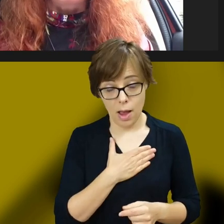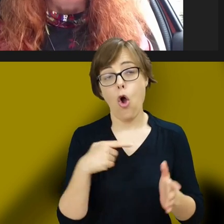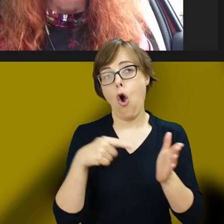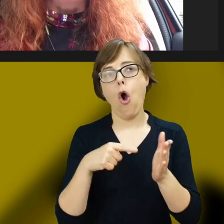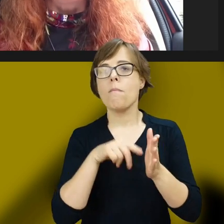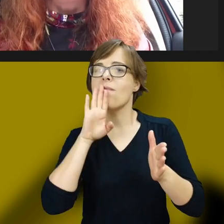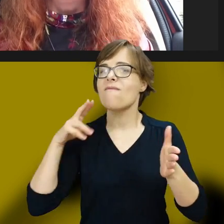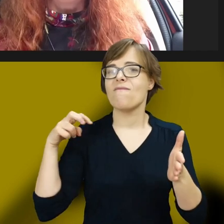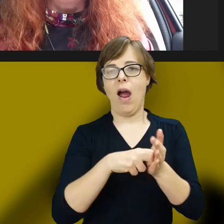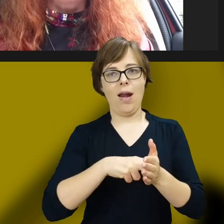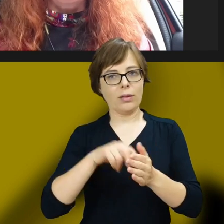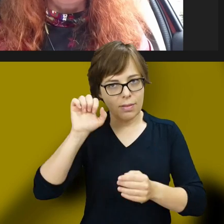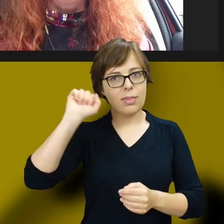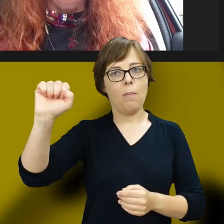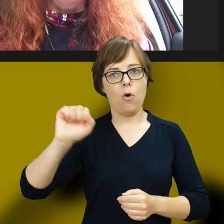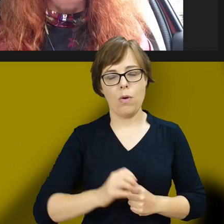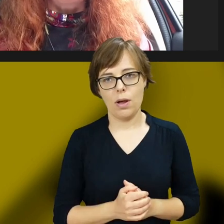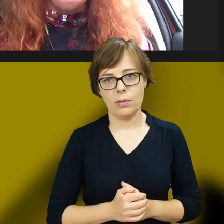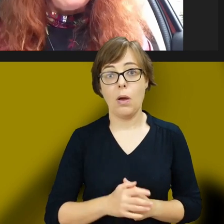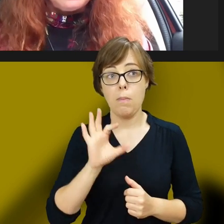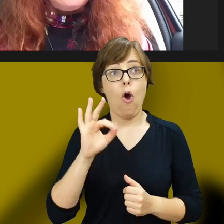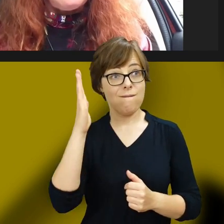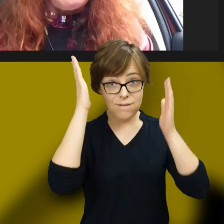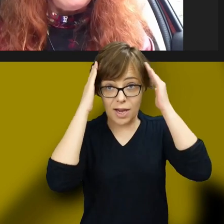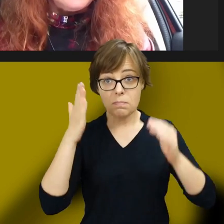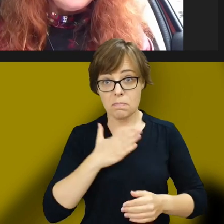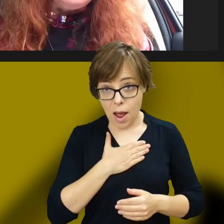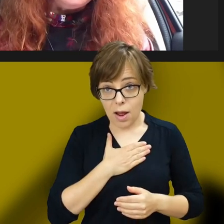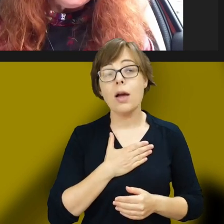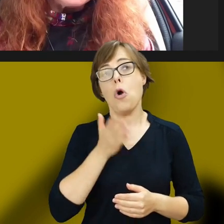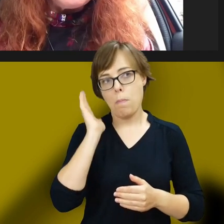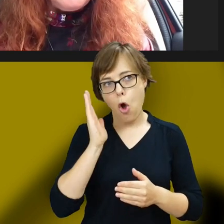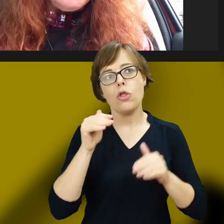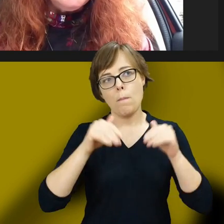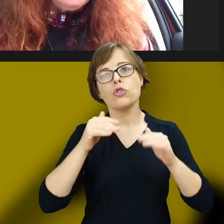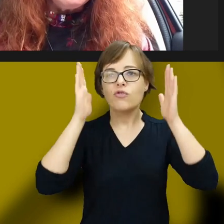wiedzy, która pozwala potem na świadome wybory, świadome uczestnictwo w demokracji.